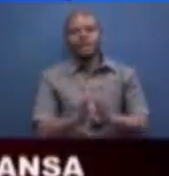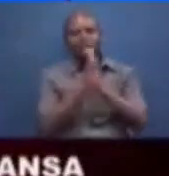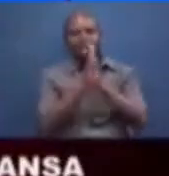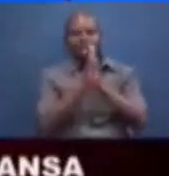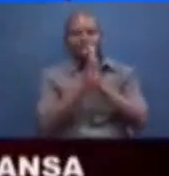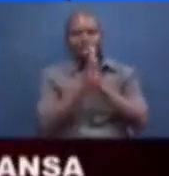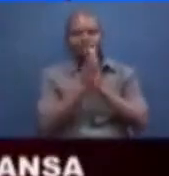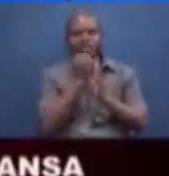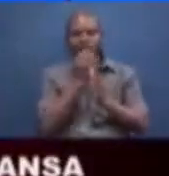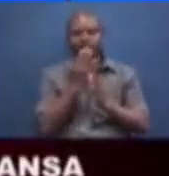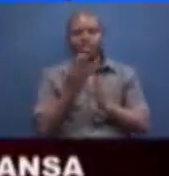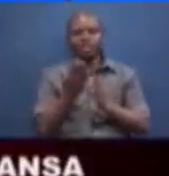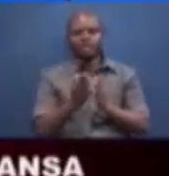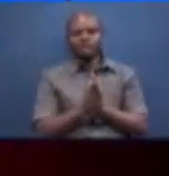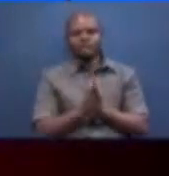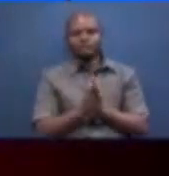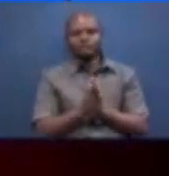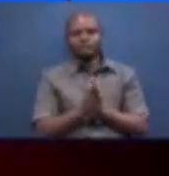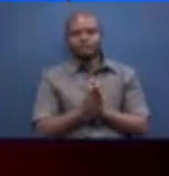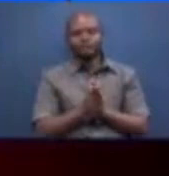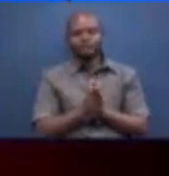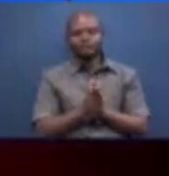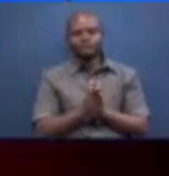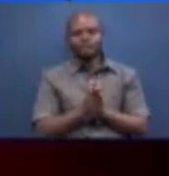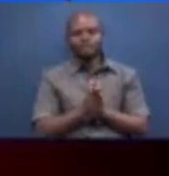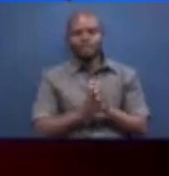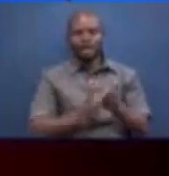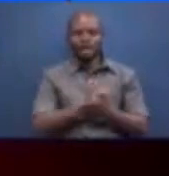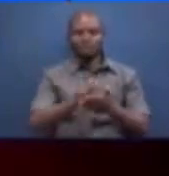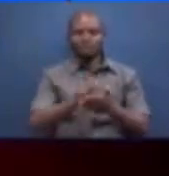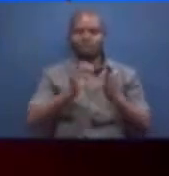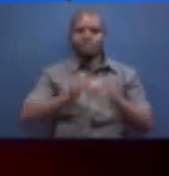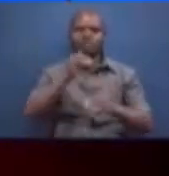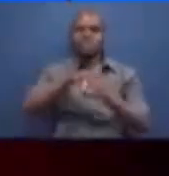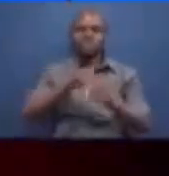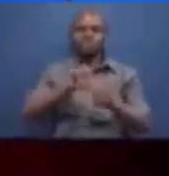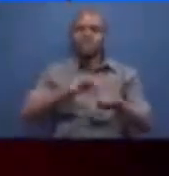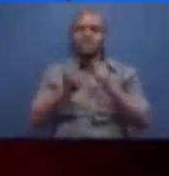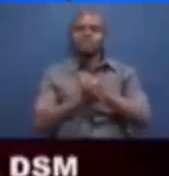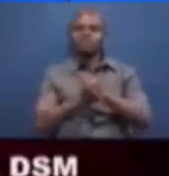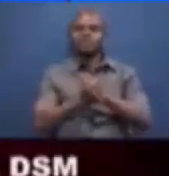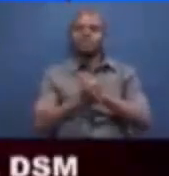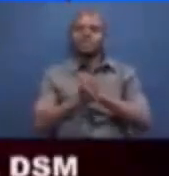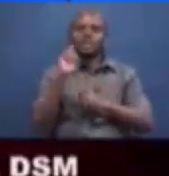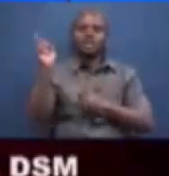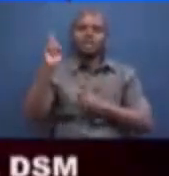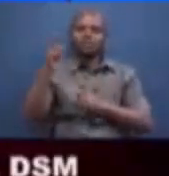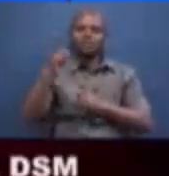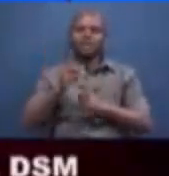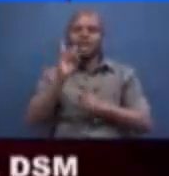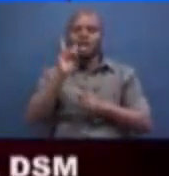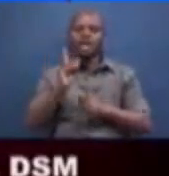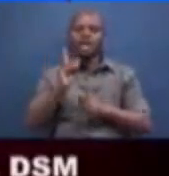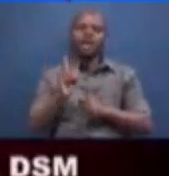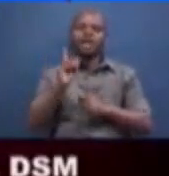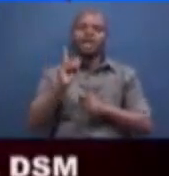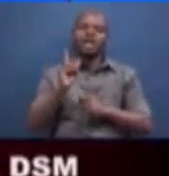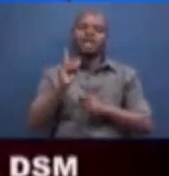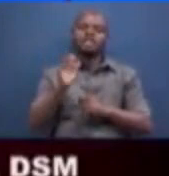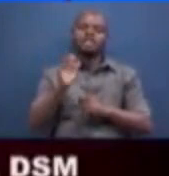Asante Pendo Msuya kwa taarifa hiyo. Katibu mkuu wa Chama cha Mapinduzi Taifa Daniel